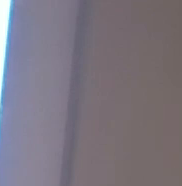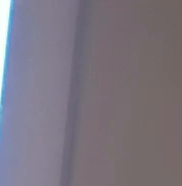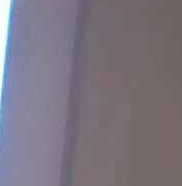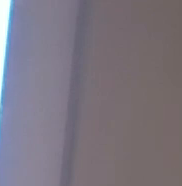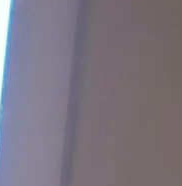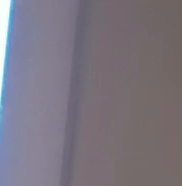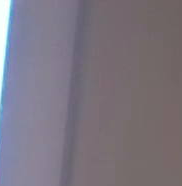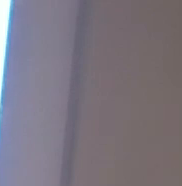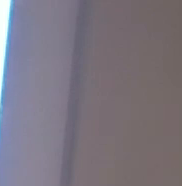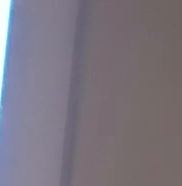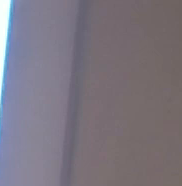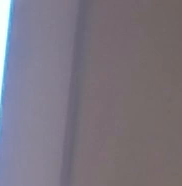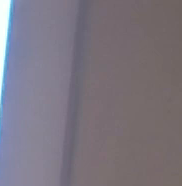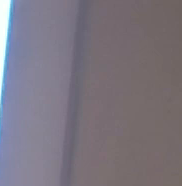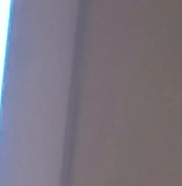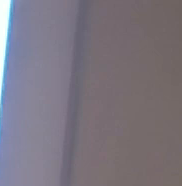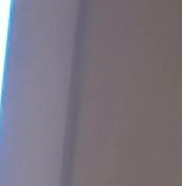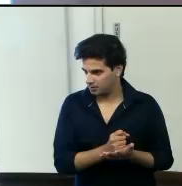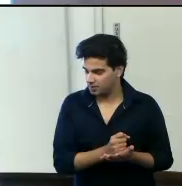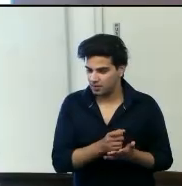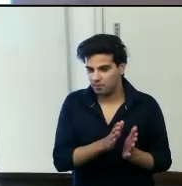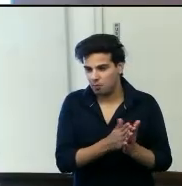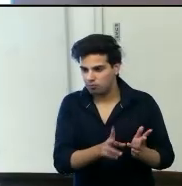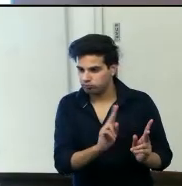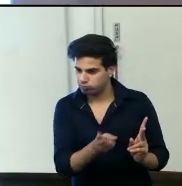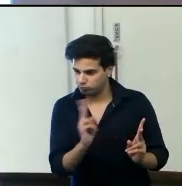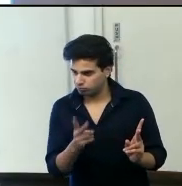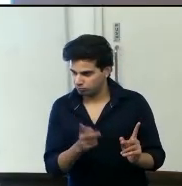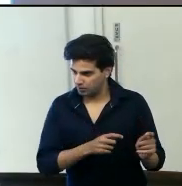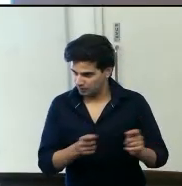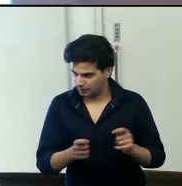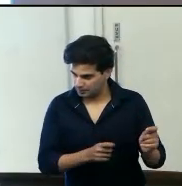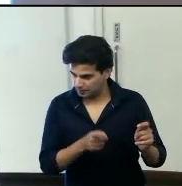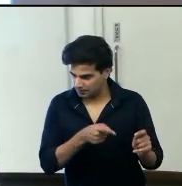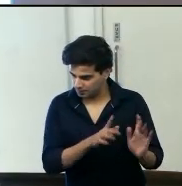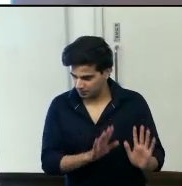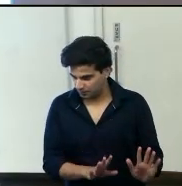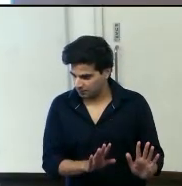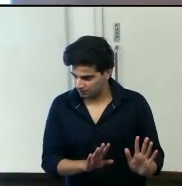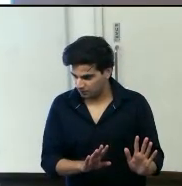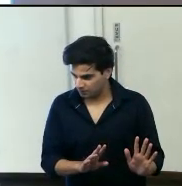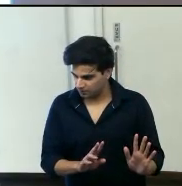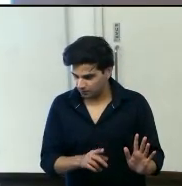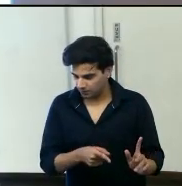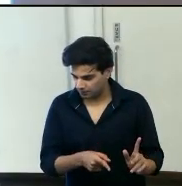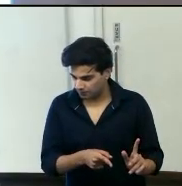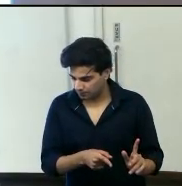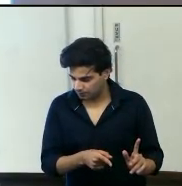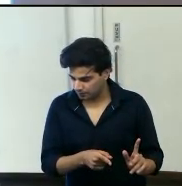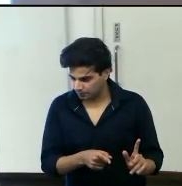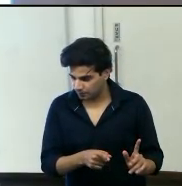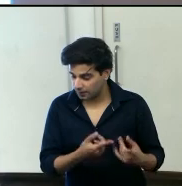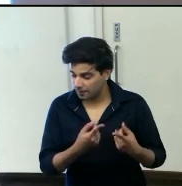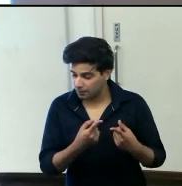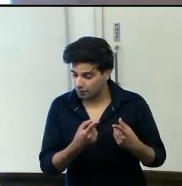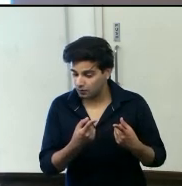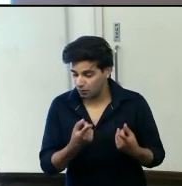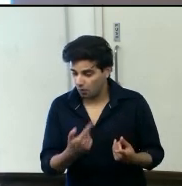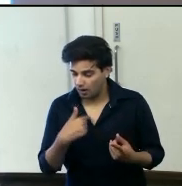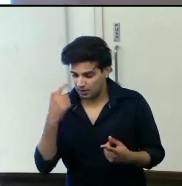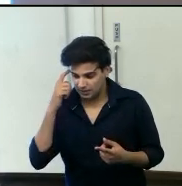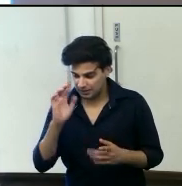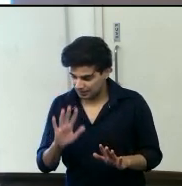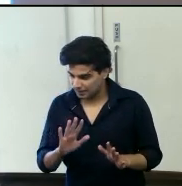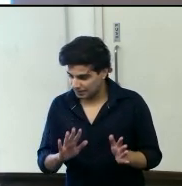ತೊಗೊಂಬರ್ಬೋದು. ಮತ್ತು ಫೋಟೋ ಬುಕ್ಸು ಅಥವಾ ಆಲ್ಟರ್ಡ್ ಬುಕ್ಸ್, ಈಗಾಗಲೇ ಒಂದು ಪುಸ್ತಕ ತೊಗೊಂಡು ಅದನ್ನು ನೀವು ಅದನ್ನು ಬದಲಾಯಿಸೋದು, ಈ ಥರದ್ದೆಲ್ಲ ಬರುತ್ತೆ. ಸೊ ಆ